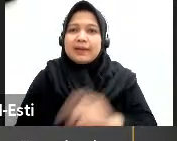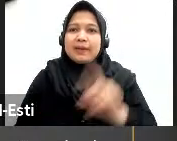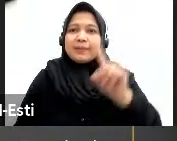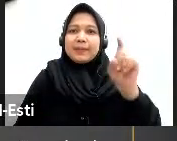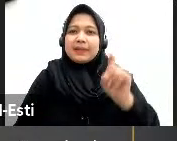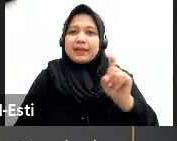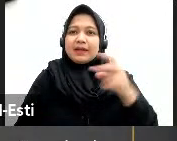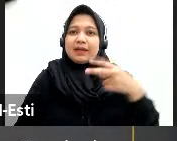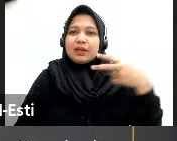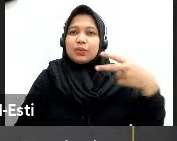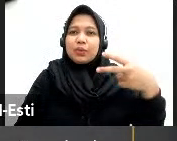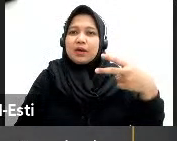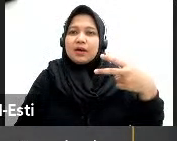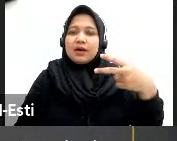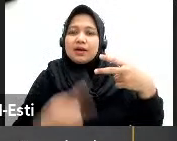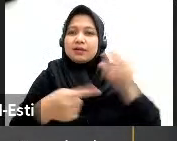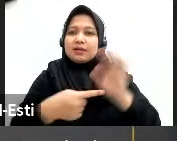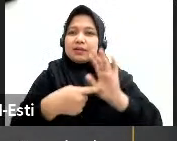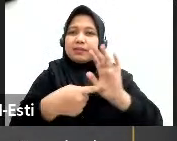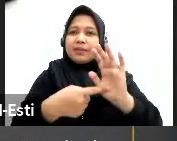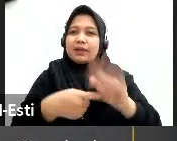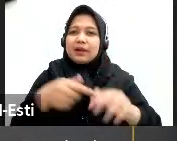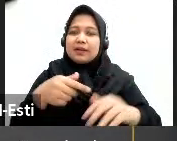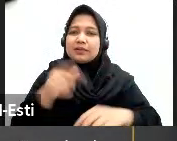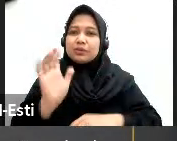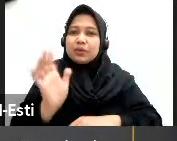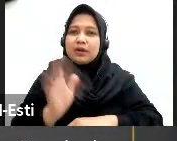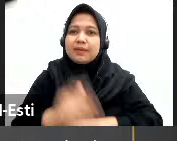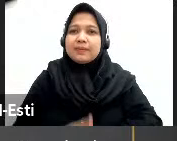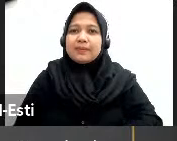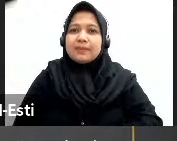Ya udah ditampilkan di saya Mas